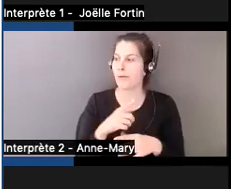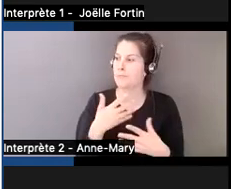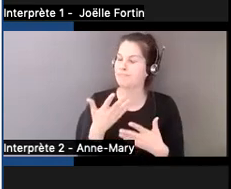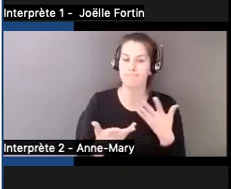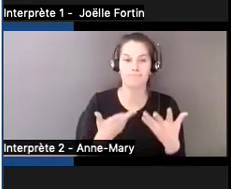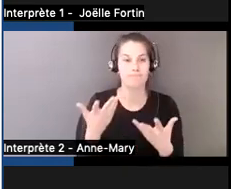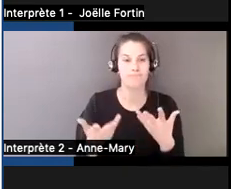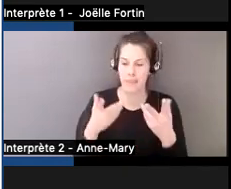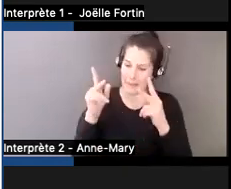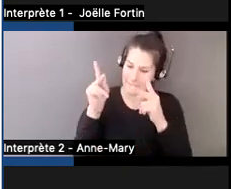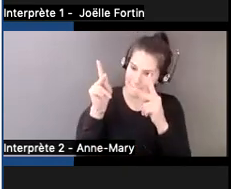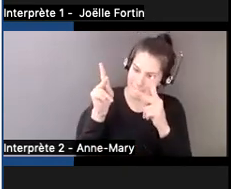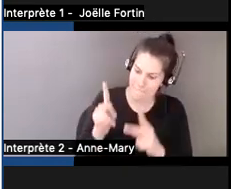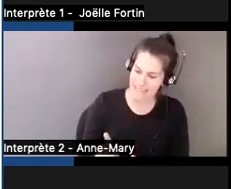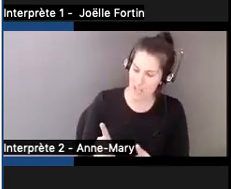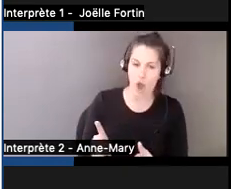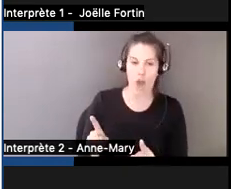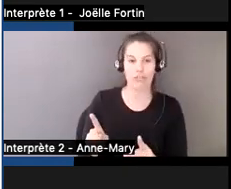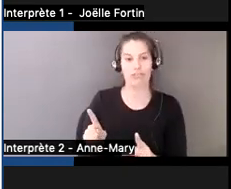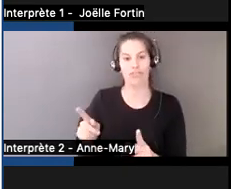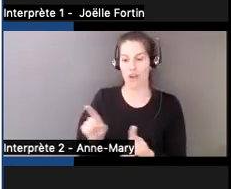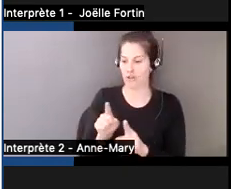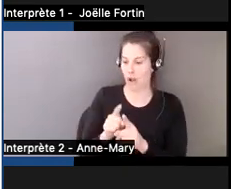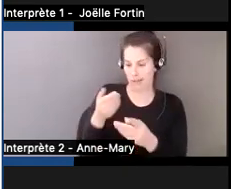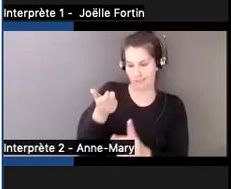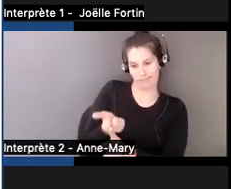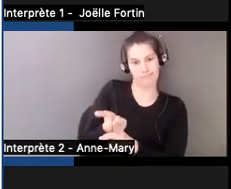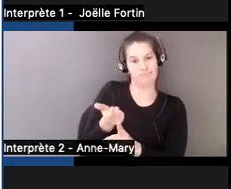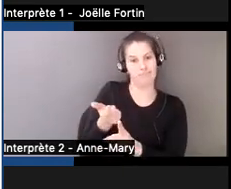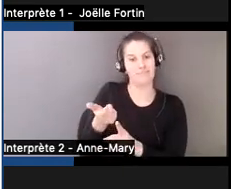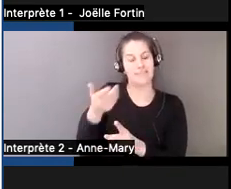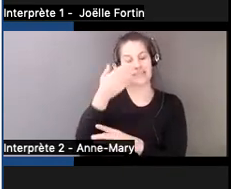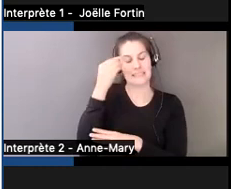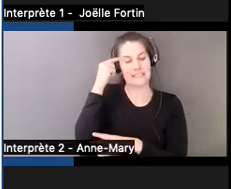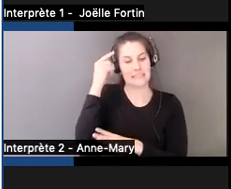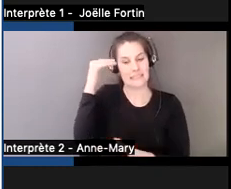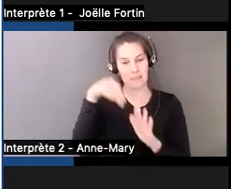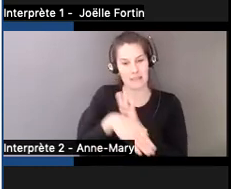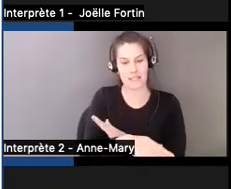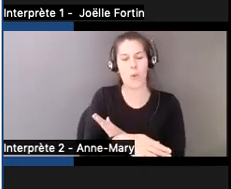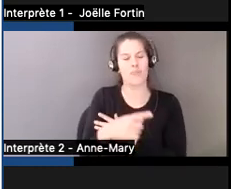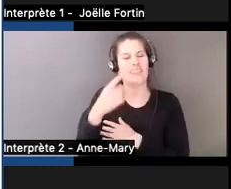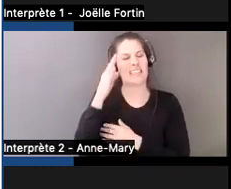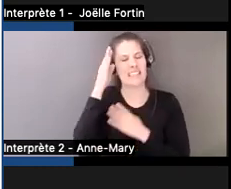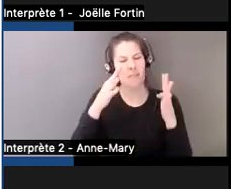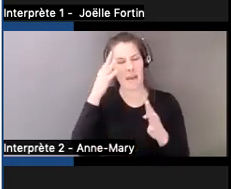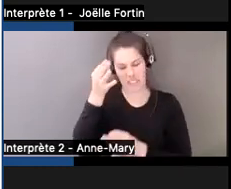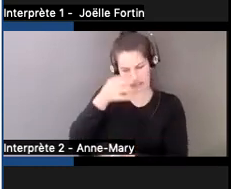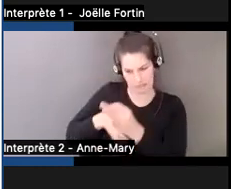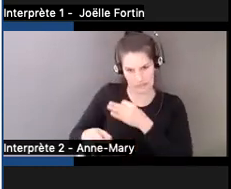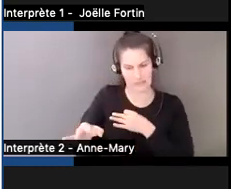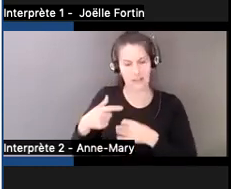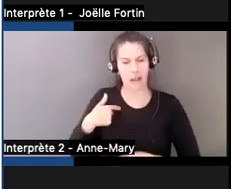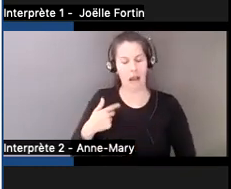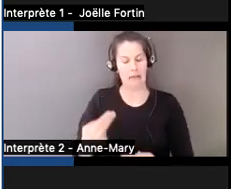d'une personne avec la démence. Mettez-vous à la place. Vous venez d'être diagnostiqué. Comment vous allez réagir?